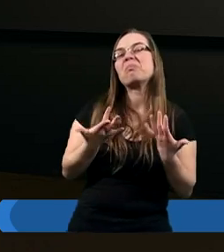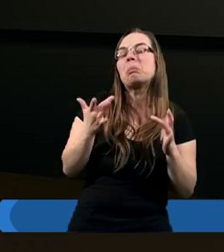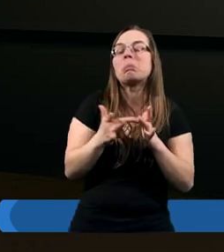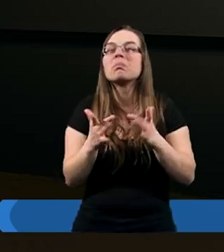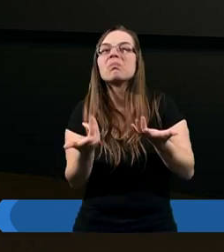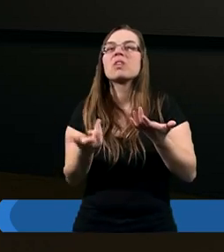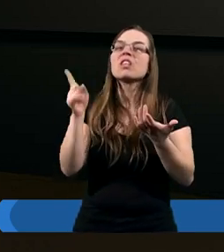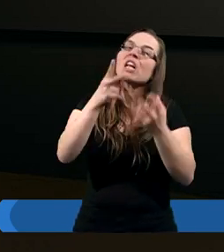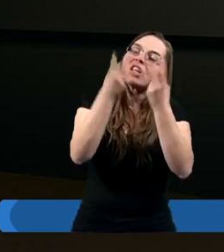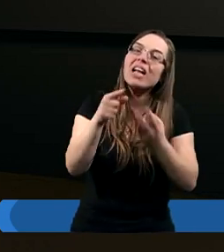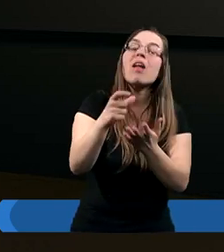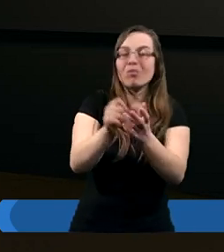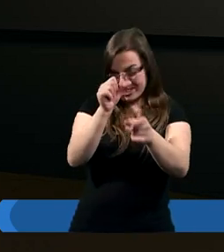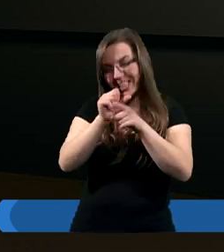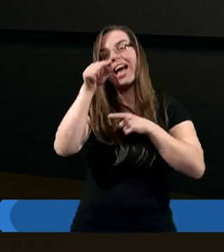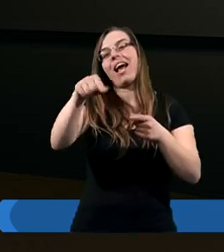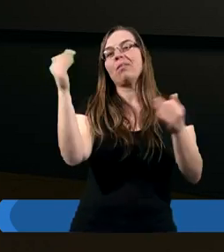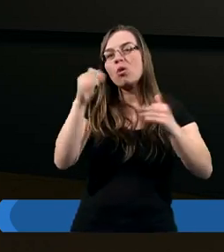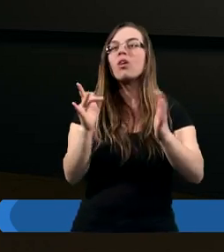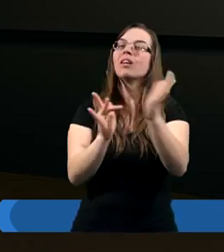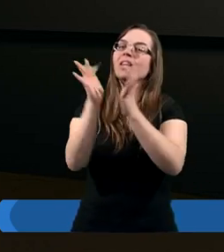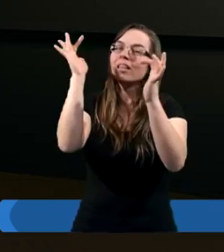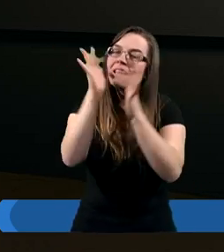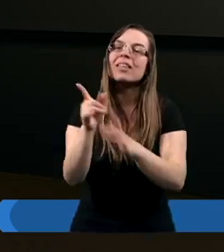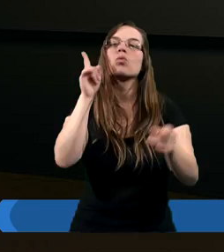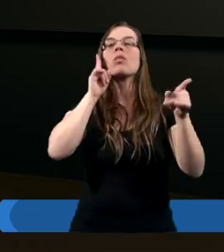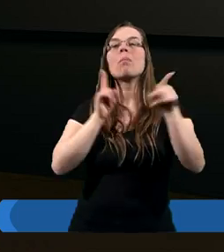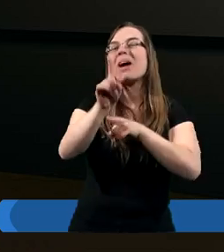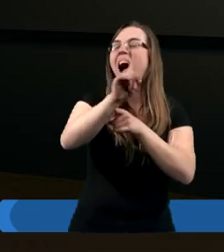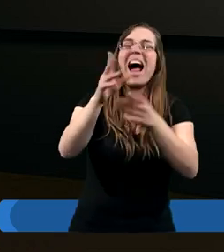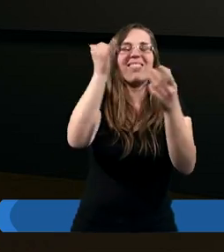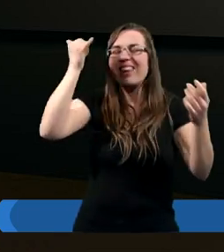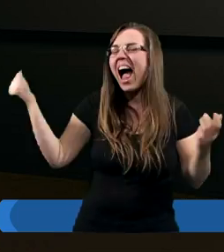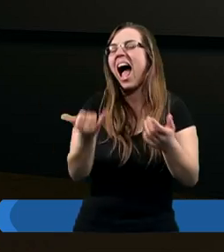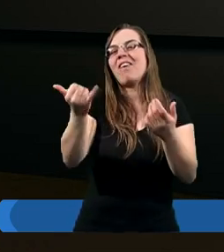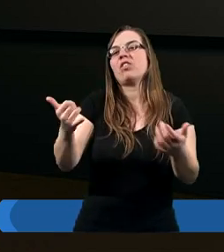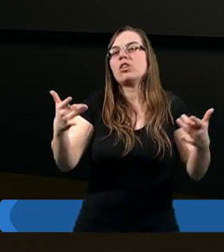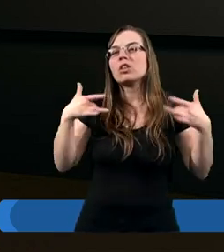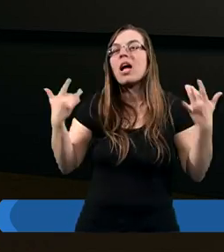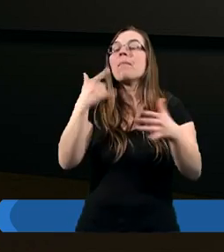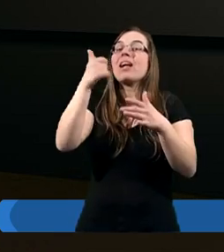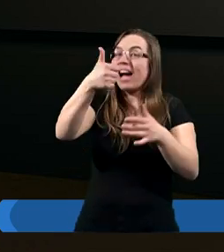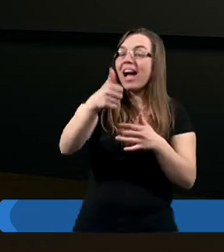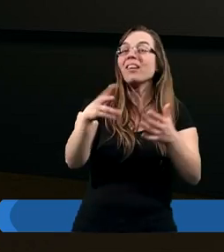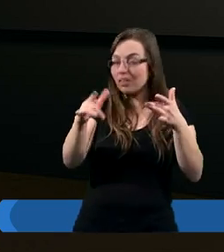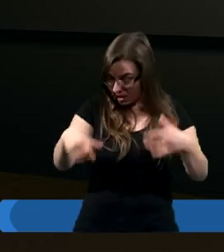w tych czytanych słowach. Chrystus raz na zawsze cierpiał.